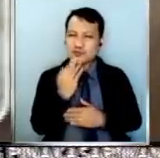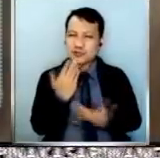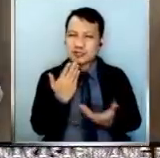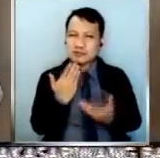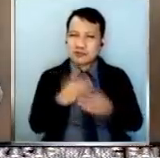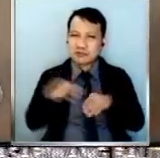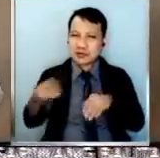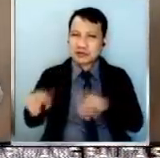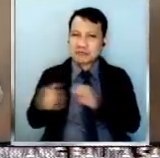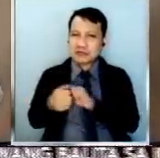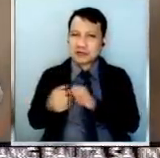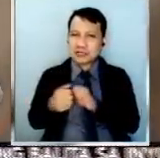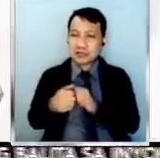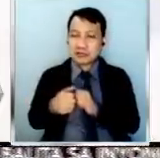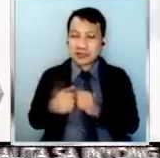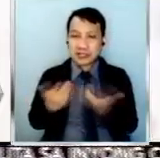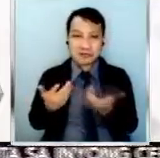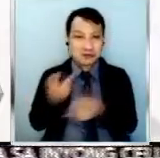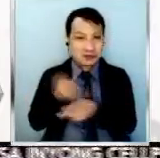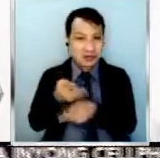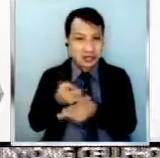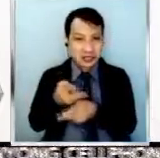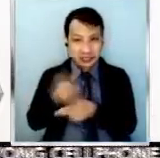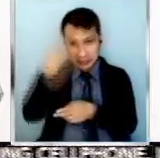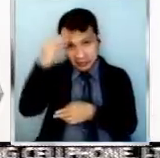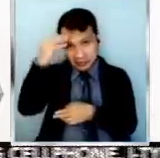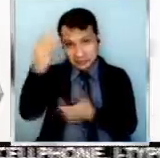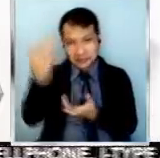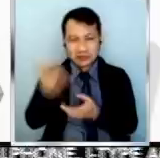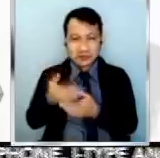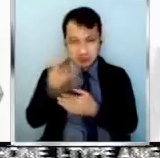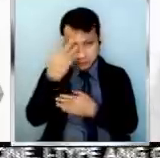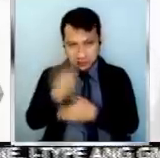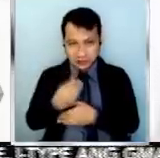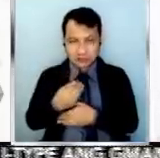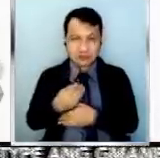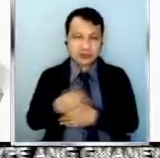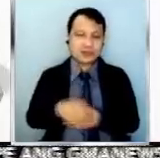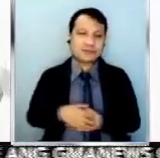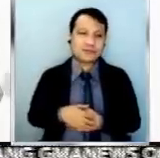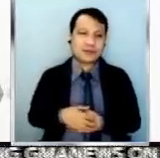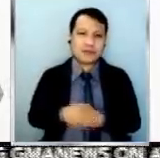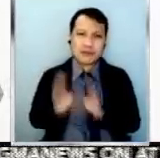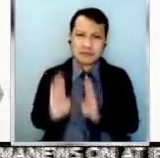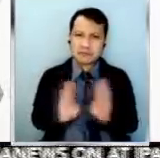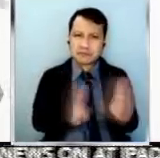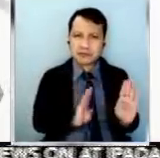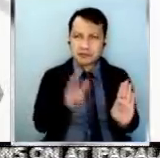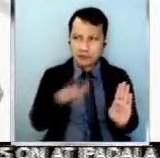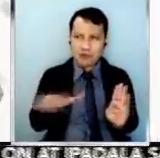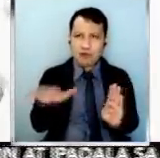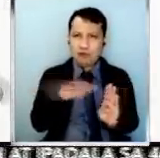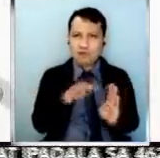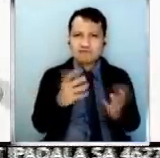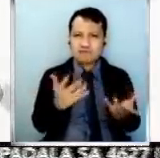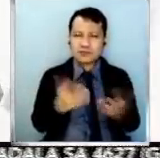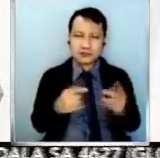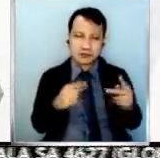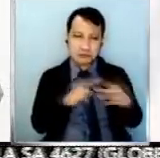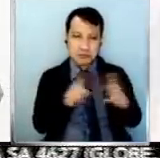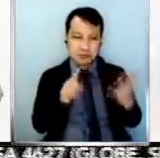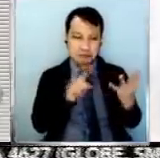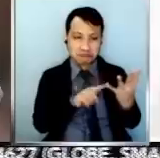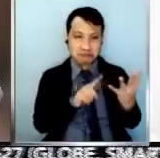kanyang fur dad sa pagtulog. Pagdating sa grooming time, behave naman sila. Pero si Kelvis,